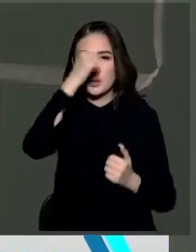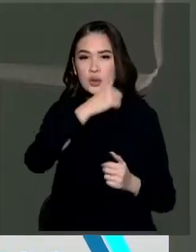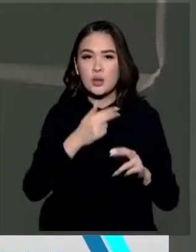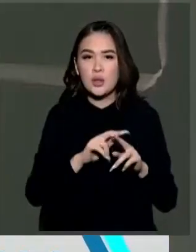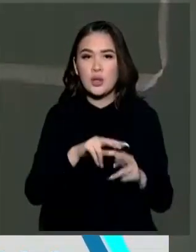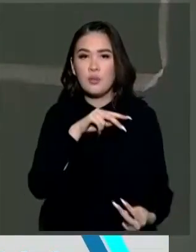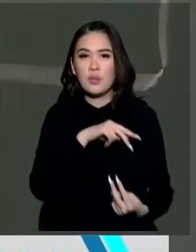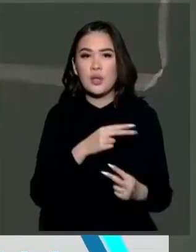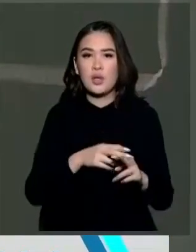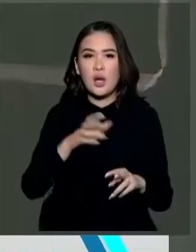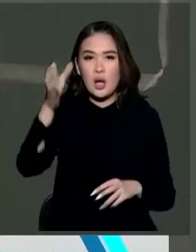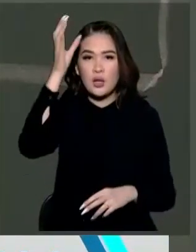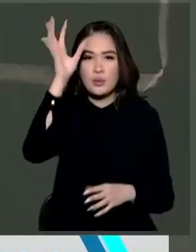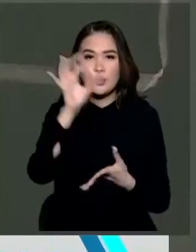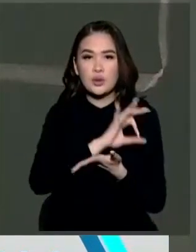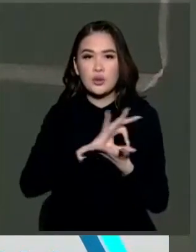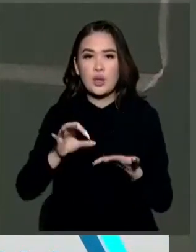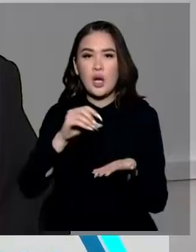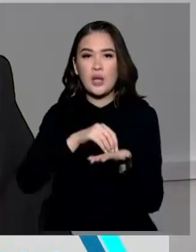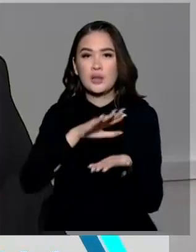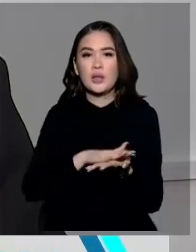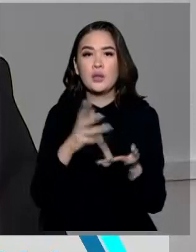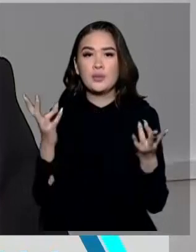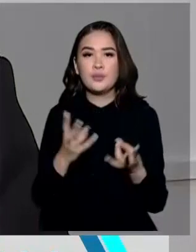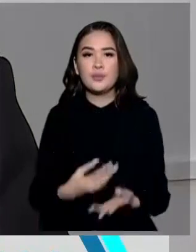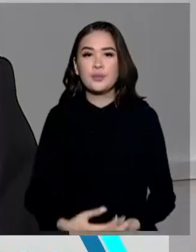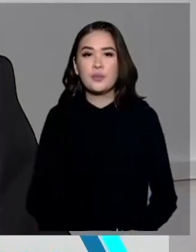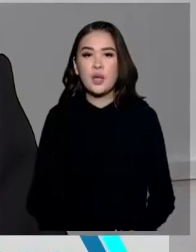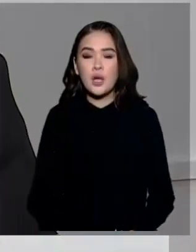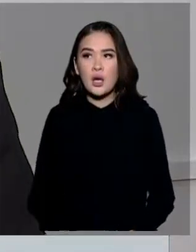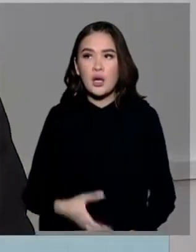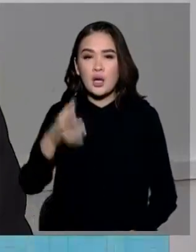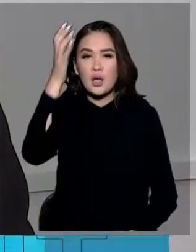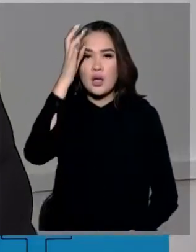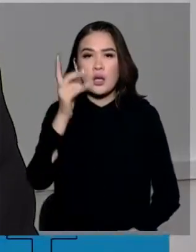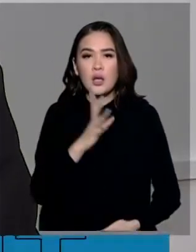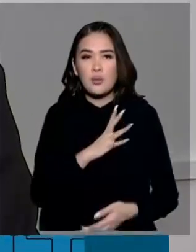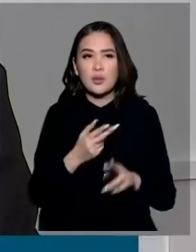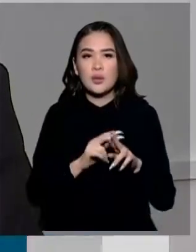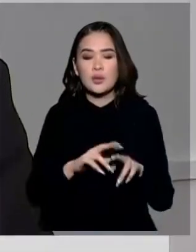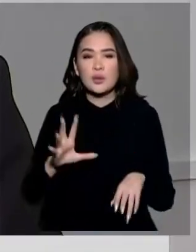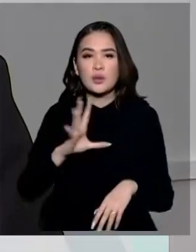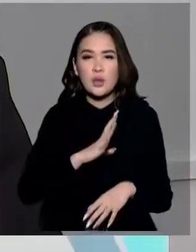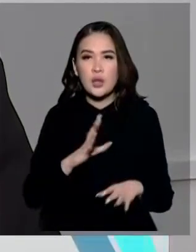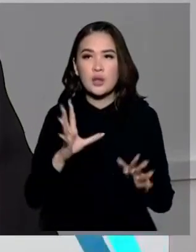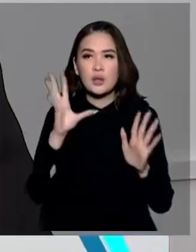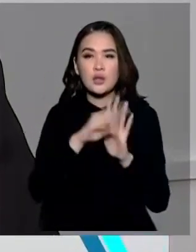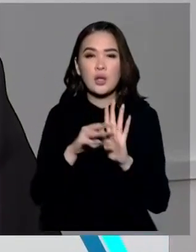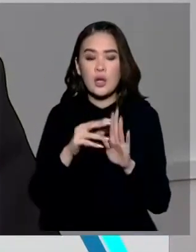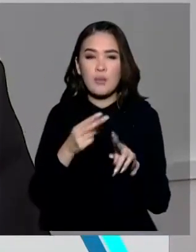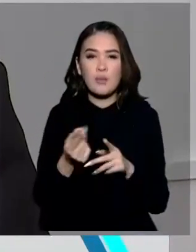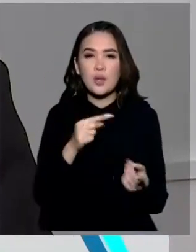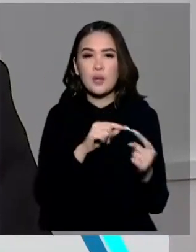көп қолданылған ғалым ретінде үздіктер қатарына қосқан. Ғалым менен қылым менен тоқ мейілсу деген ол